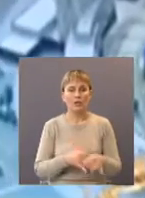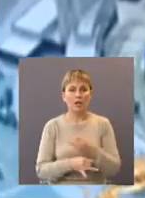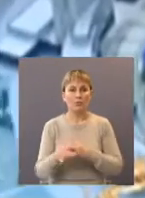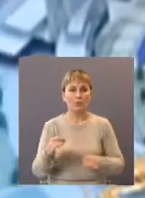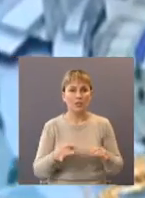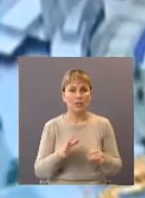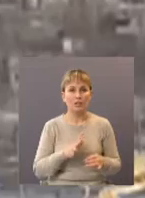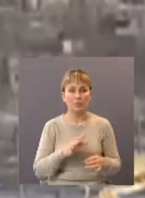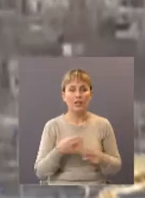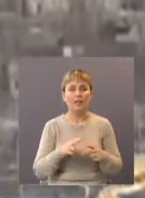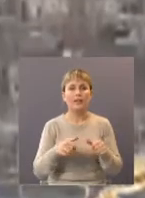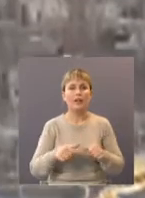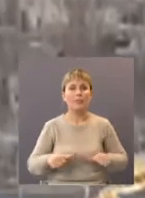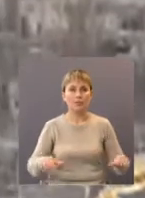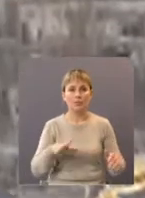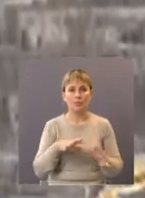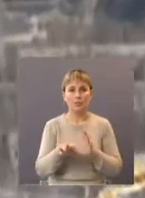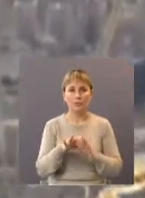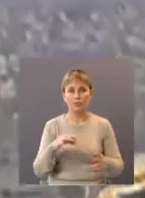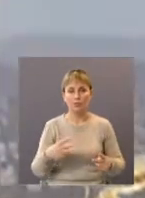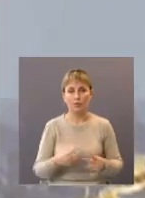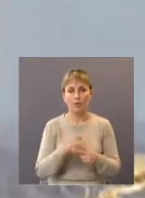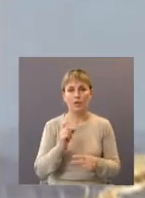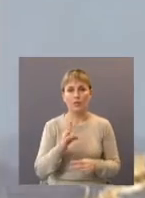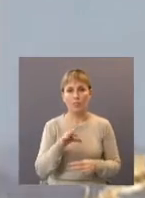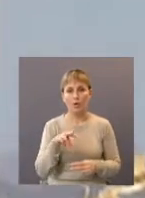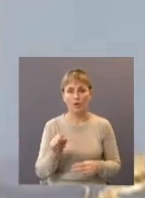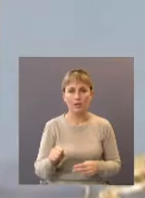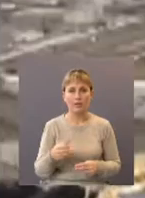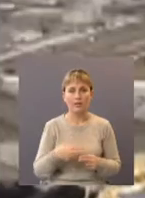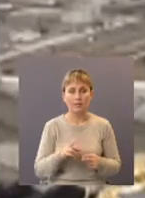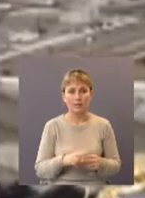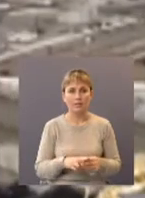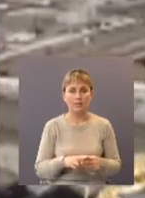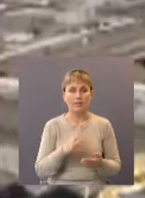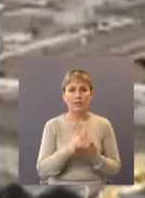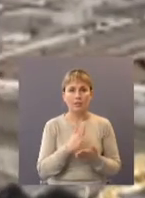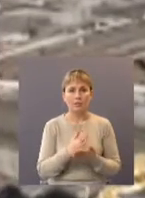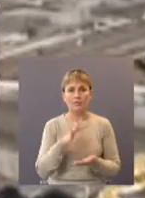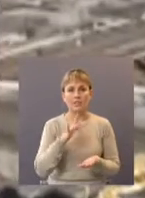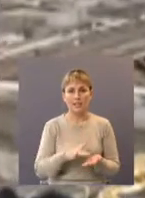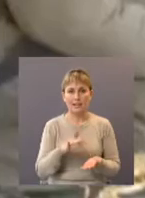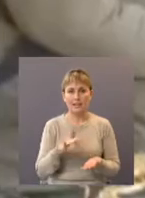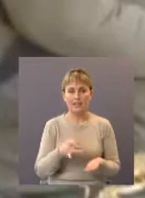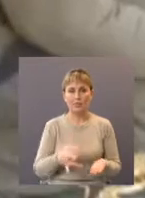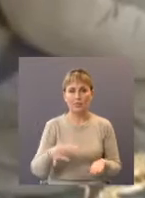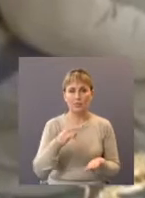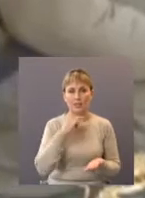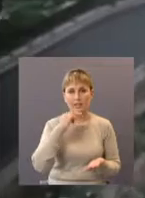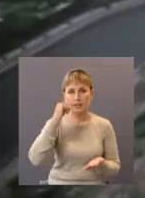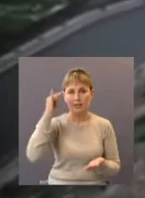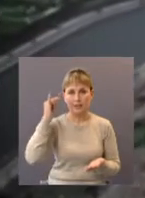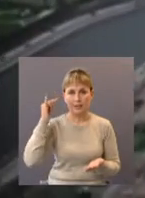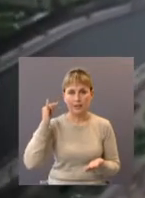нелегким. Алматы на тот момент – состоявшийся город. Астана же, тогда еще Акмола, практически чистое поле. К тому же в те тяжелые годы